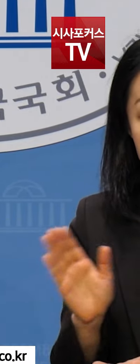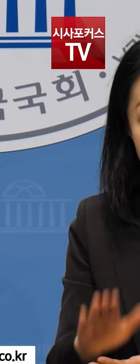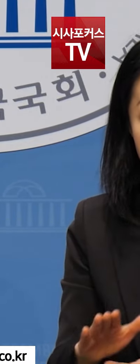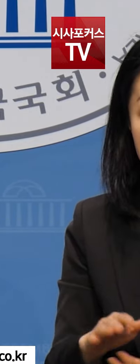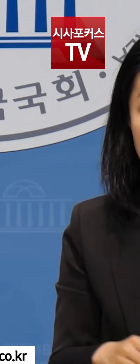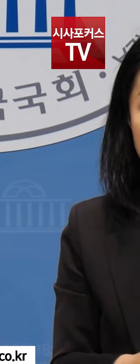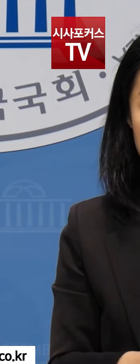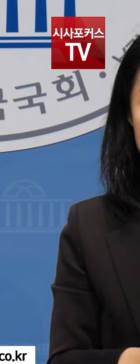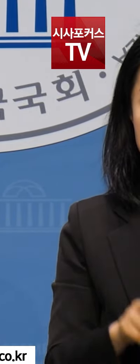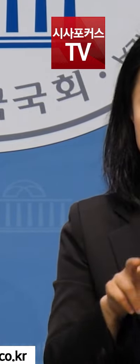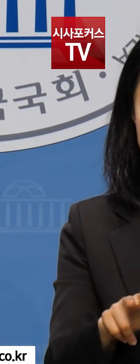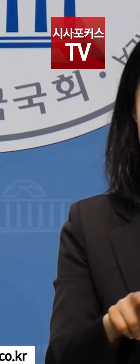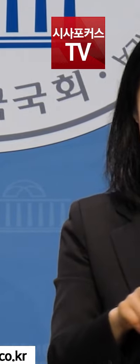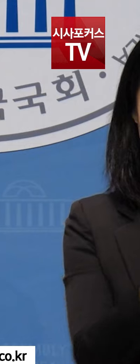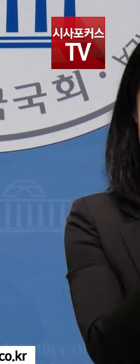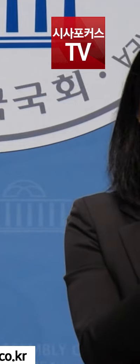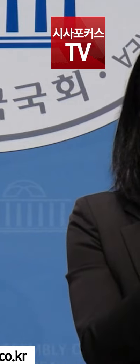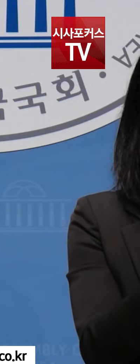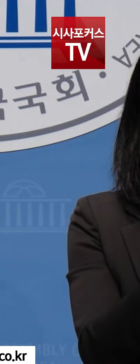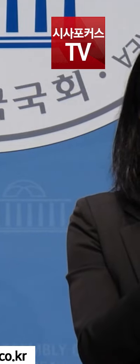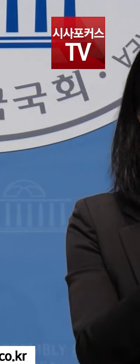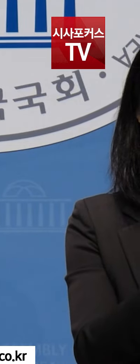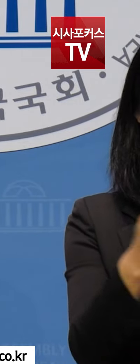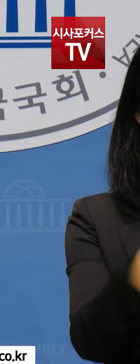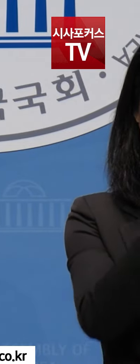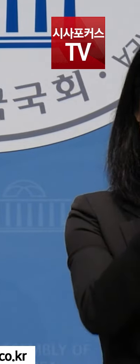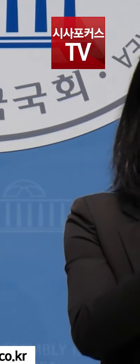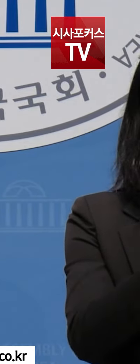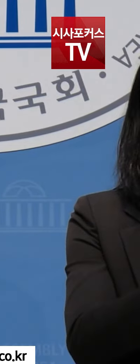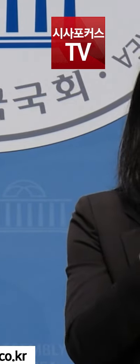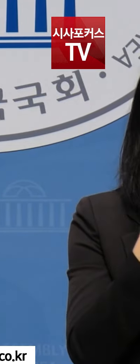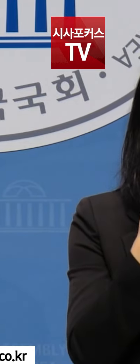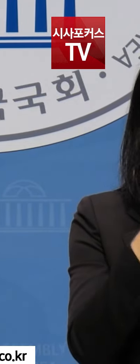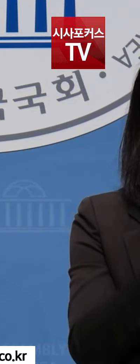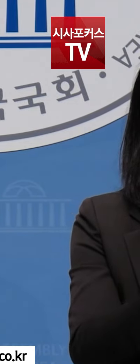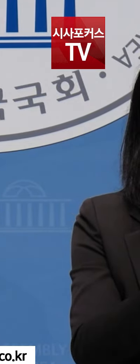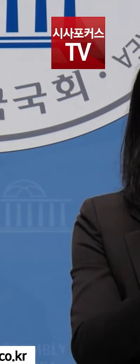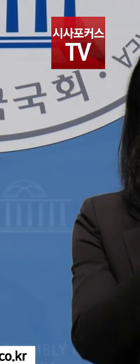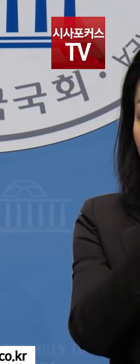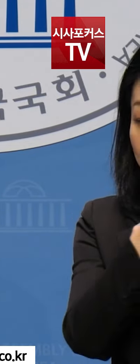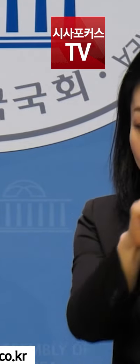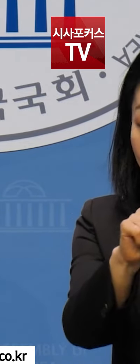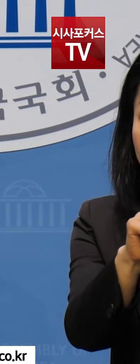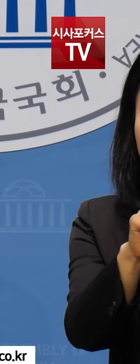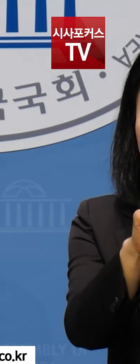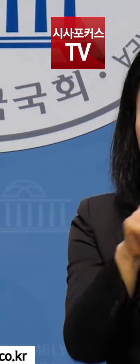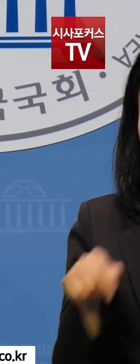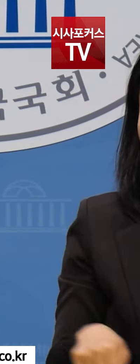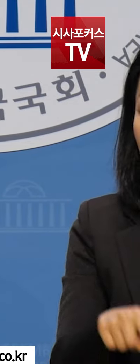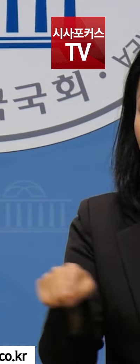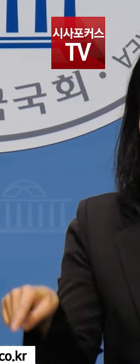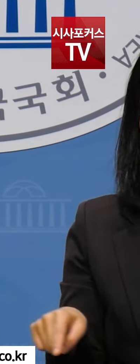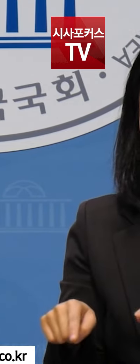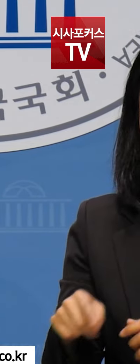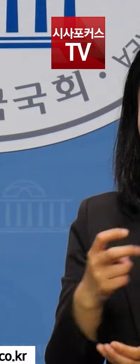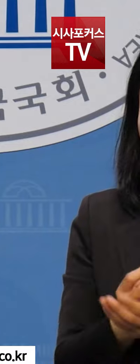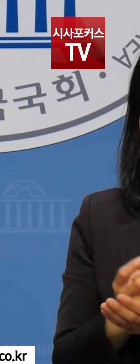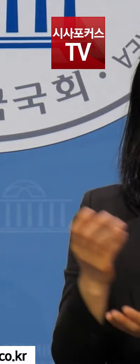더 근거가 없어졌습니다. 방통위원장 탄핵은 억지스러운 몽리에 불과하다는